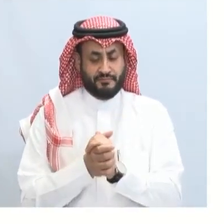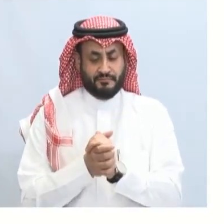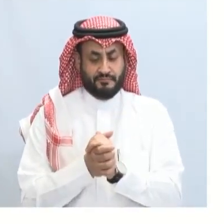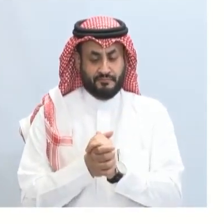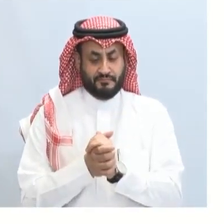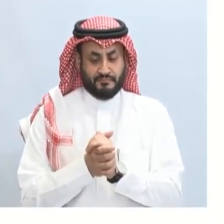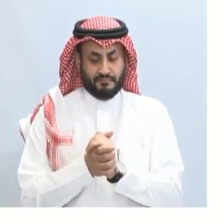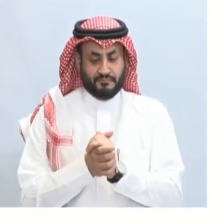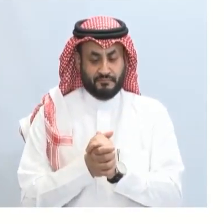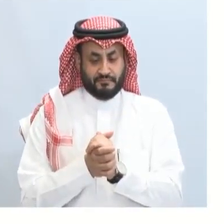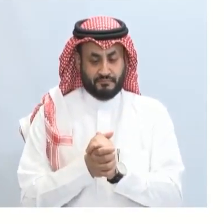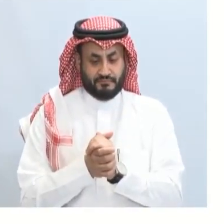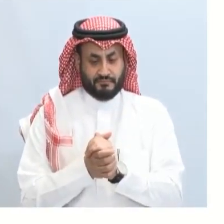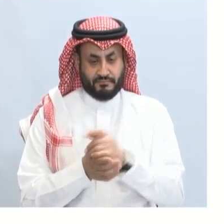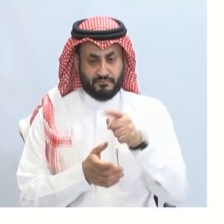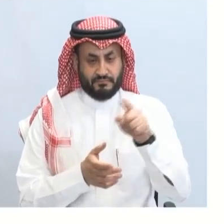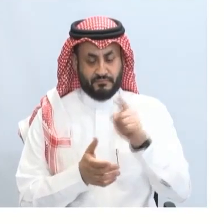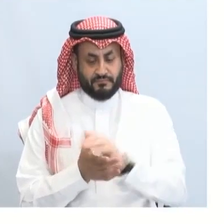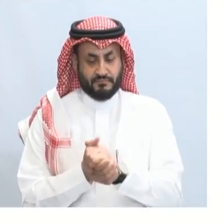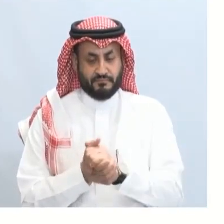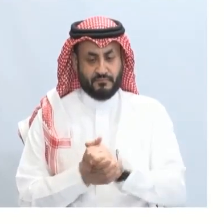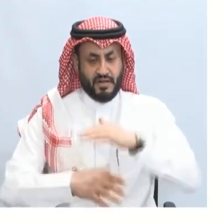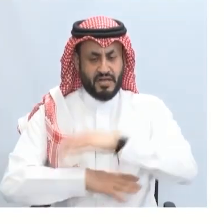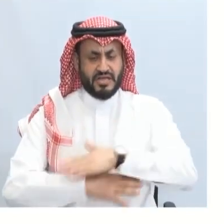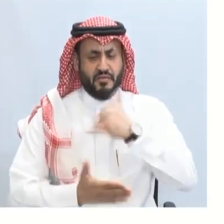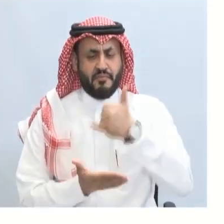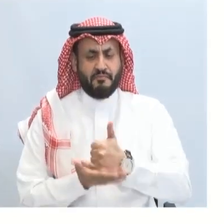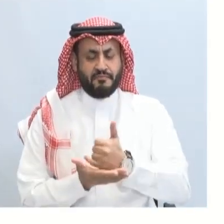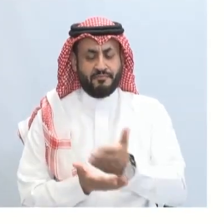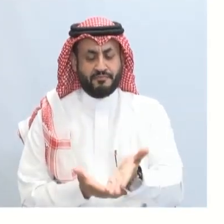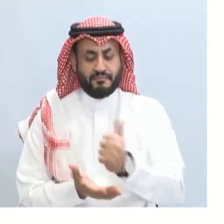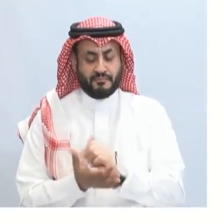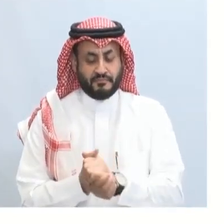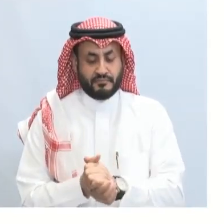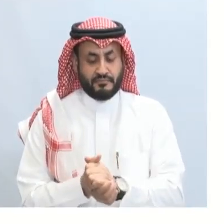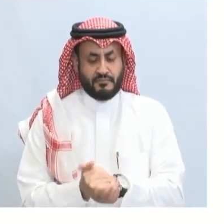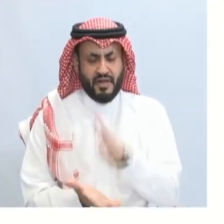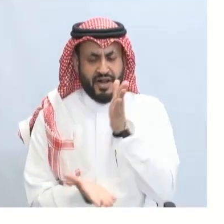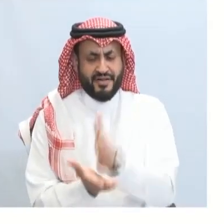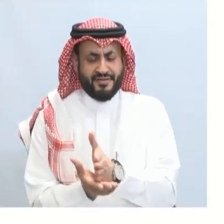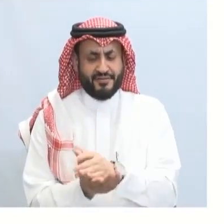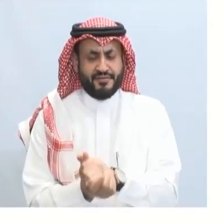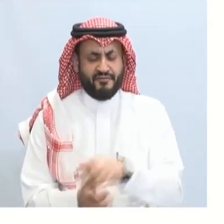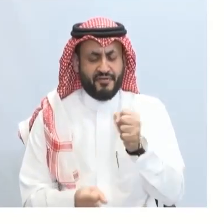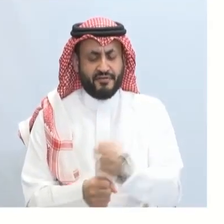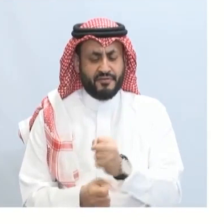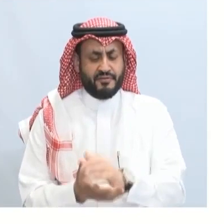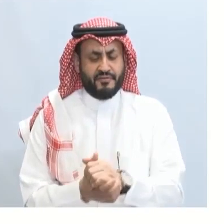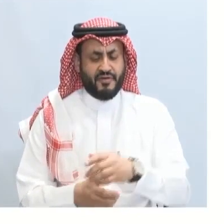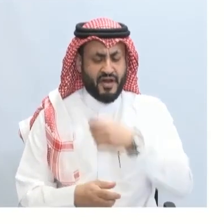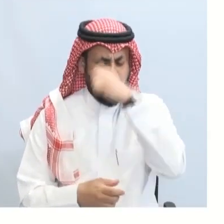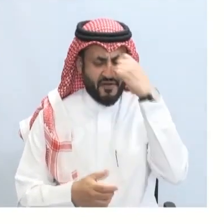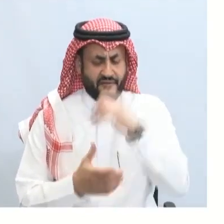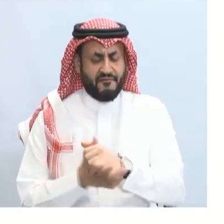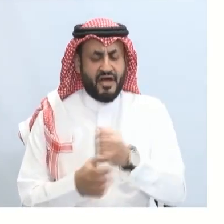المسؤول بارك الله فيكم تعريف السلوك المسؤول التزام باداء تكاليف نحو